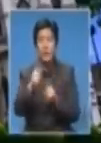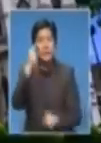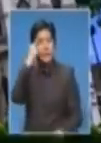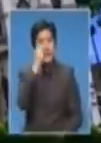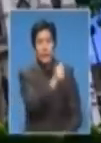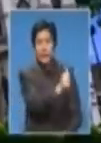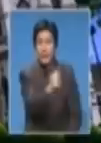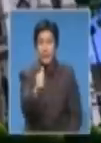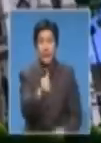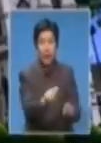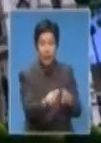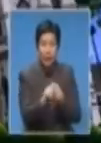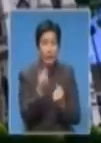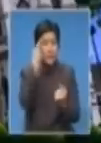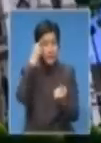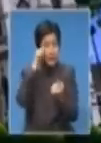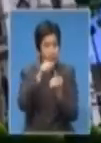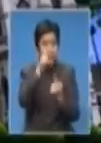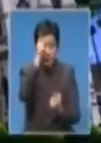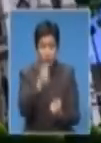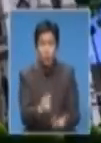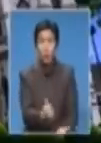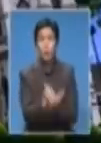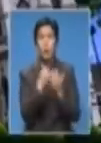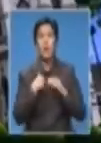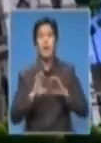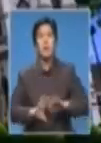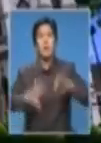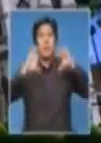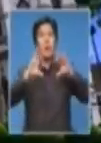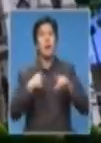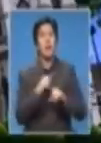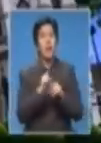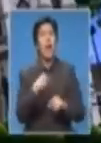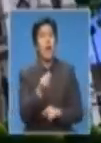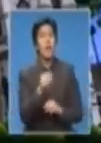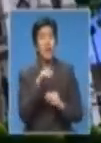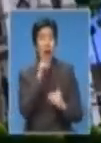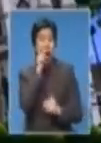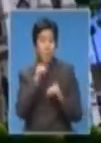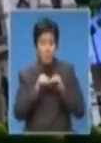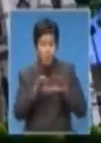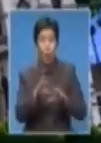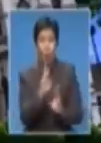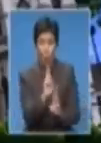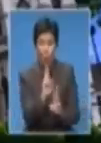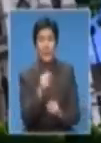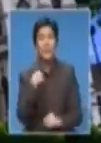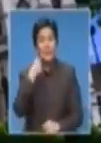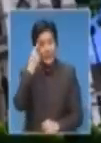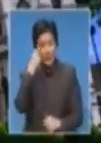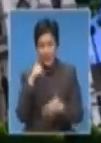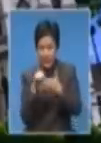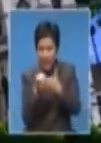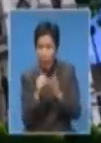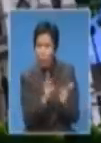มีเจตนารมณ์อันแน่วแน่ในการที่จะช่วยรัฐบาลนะครับแต่ก็ขอให้ระวังหน่อยการเสนอข่าวต่างๆก็ขอให้เสนอแนวทางแก้ปัญห